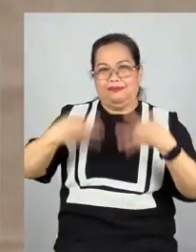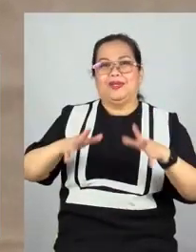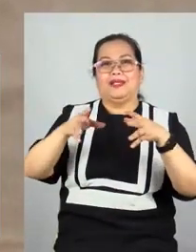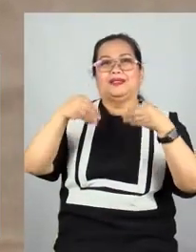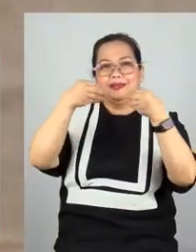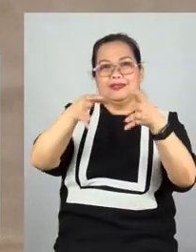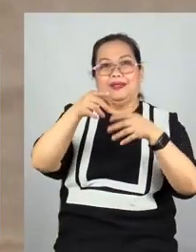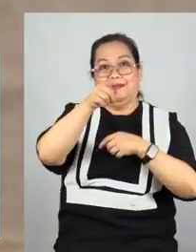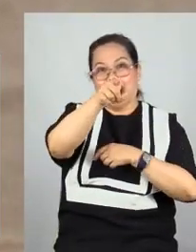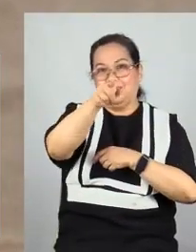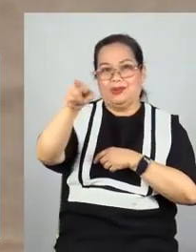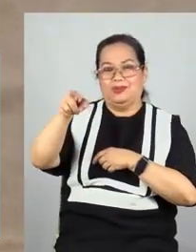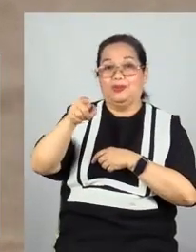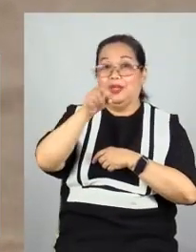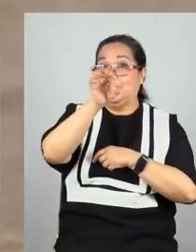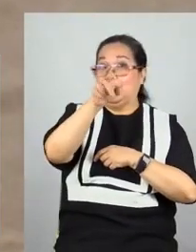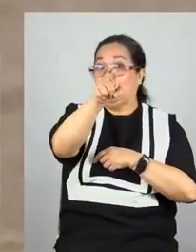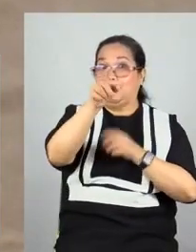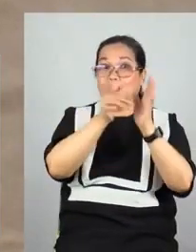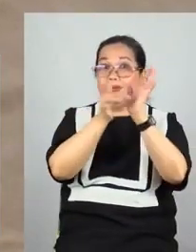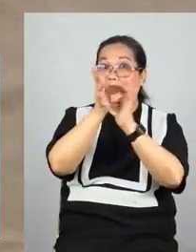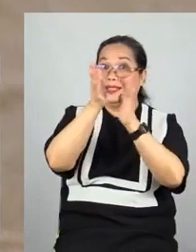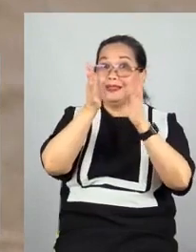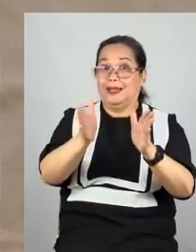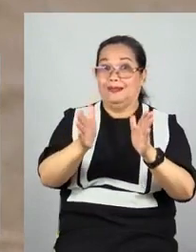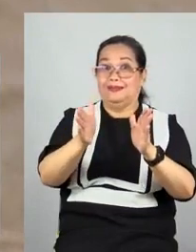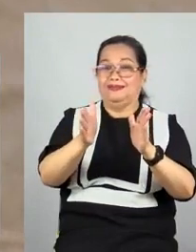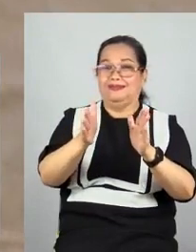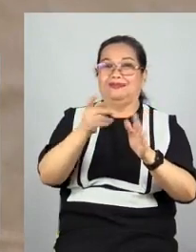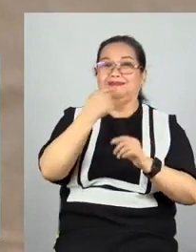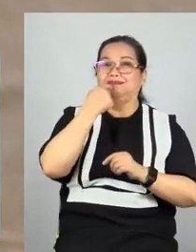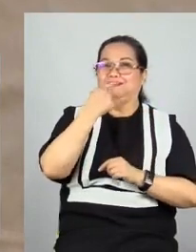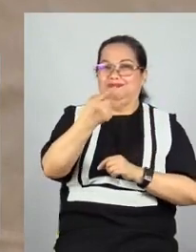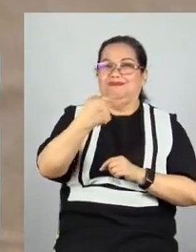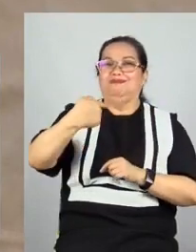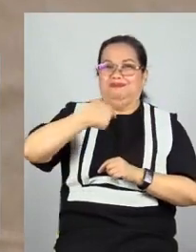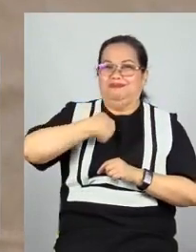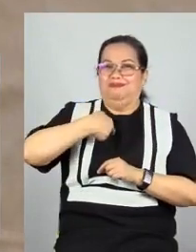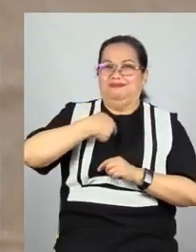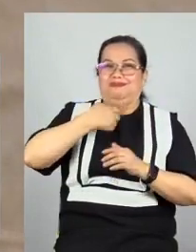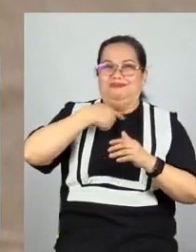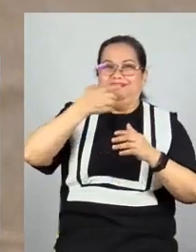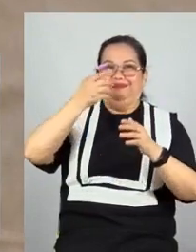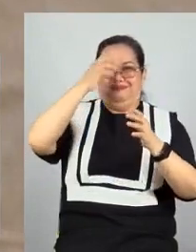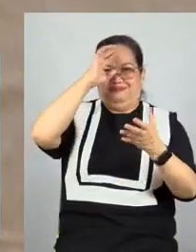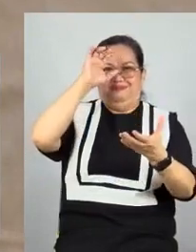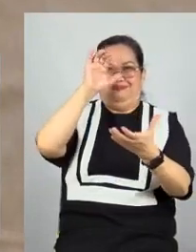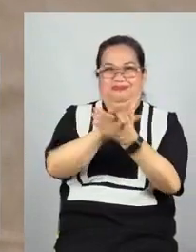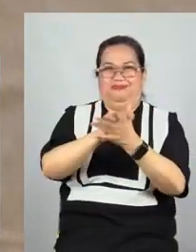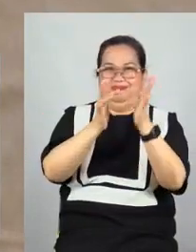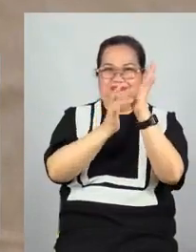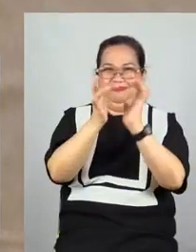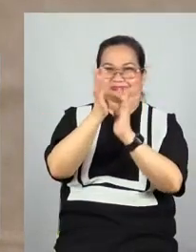So kung kayo'y mananampalataya, o sinasabi ninyo na kayo'y mananampalataya,